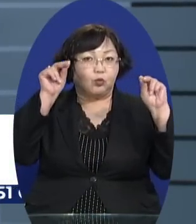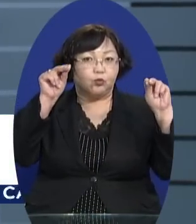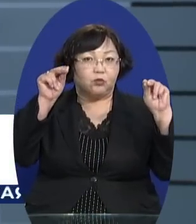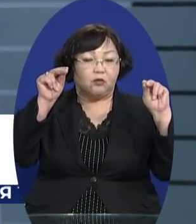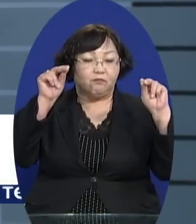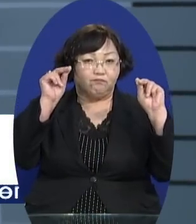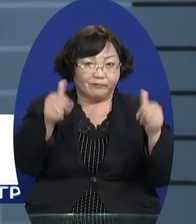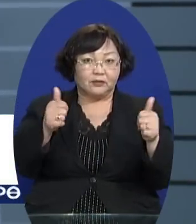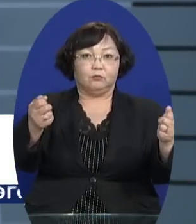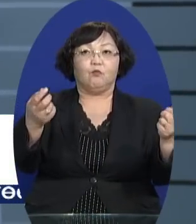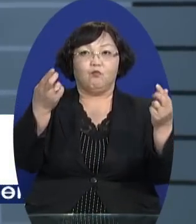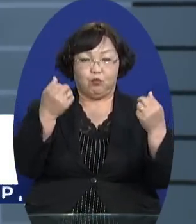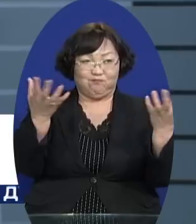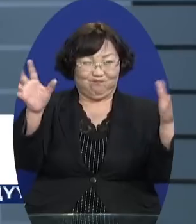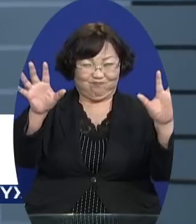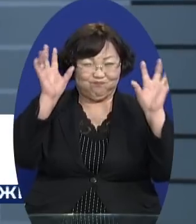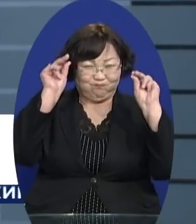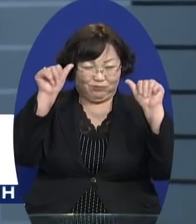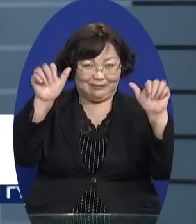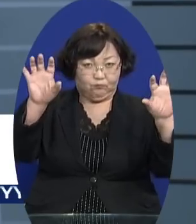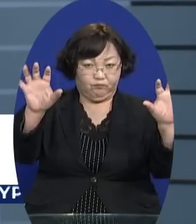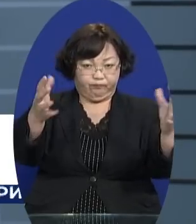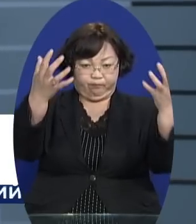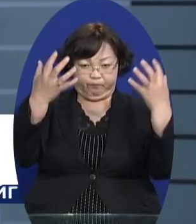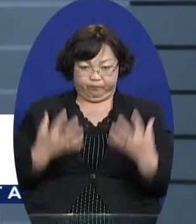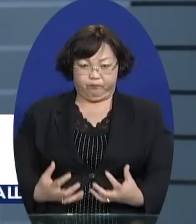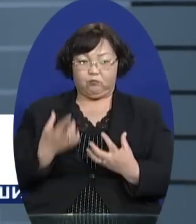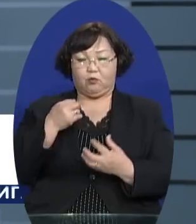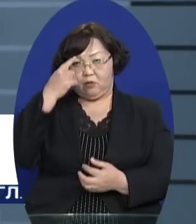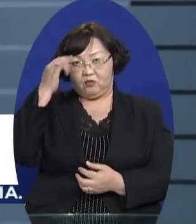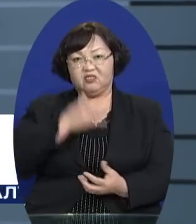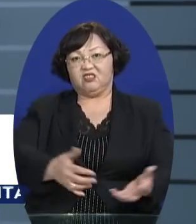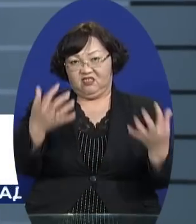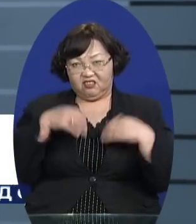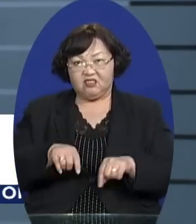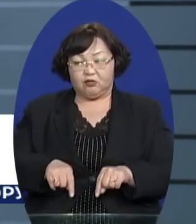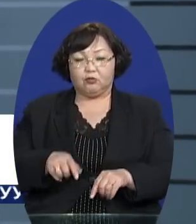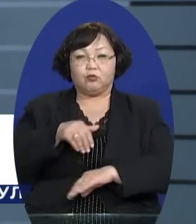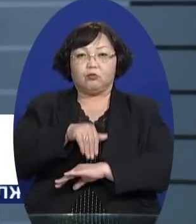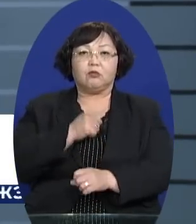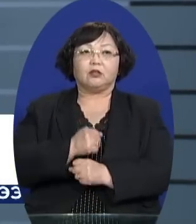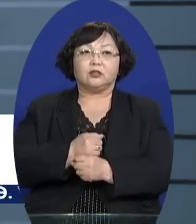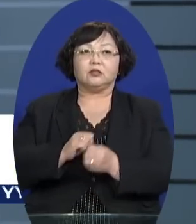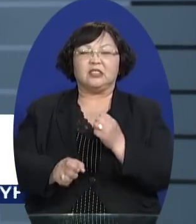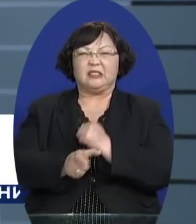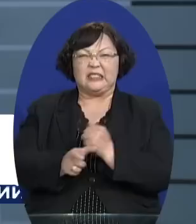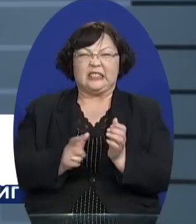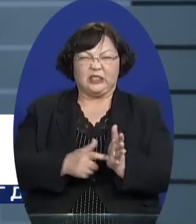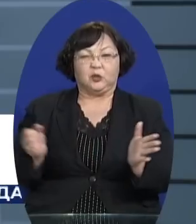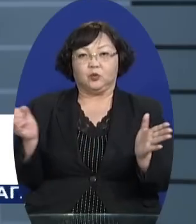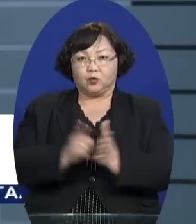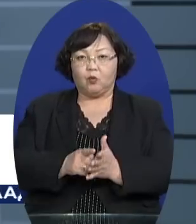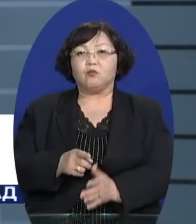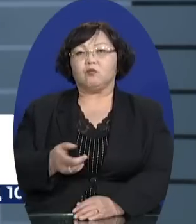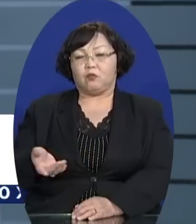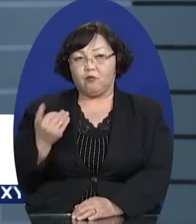ирээд эх орондоо ирээд доктортой ажиллах энэ нөхцөлийг бүрдүүлэхээр ажиллаж байгаа. Тэр чухаараа нөгөө эрэлттэй мэрэгжлийн чагсаалтанд орсон.